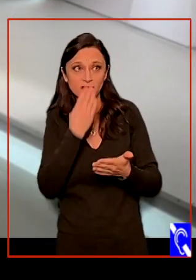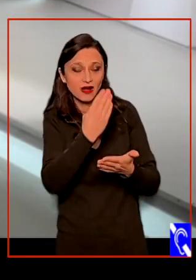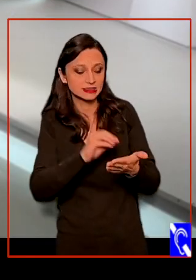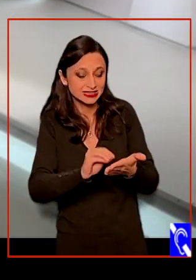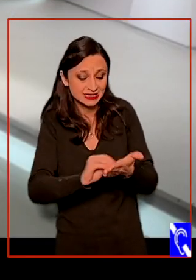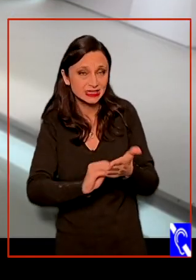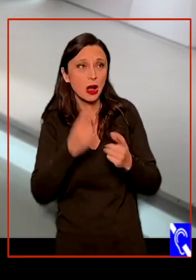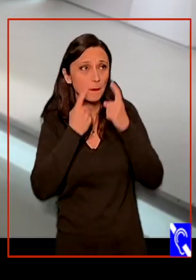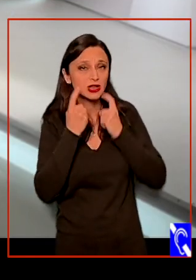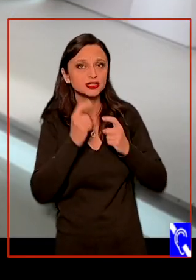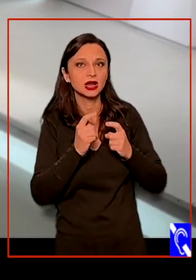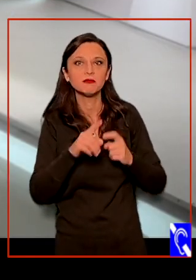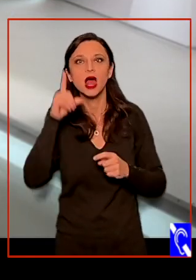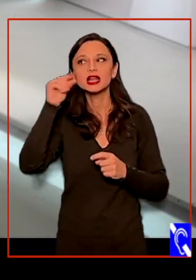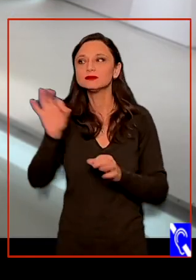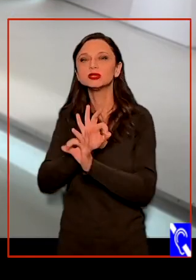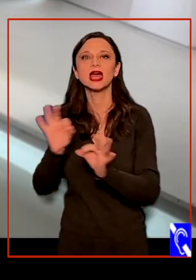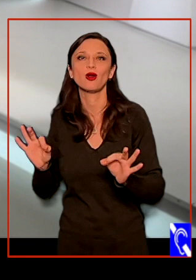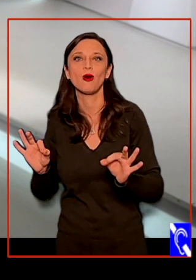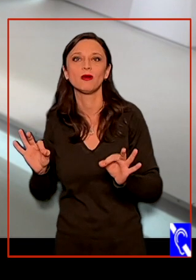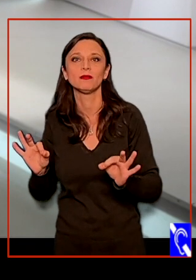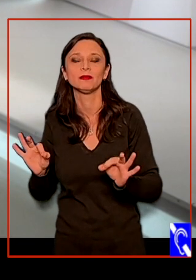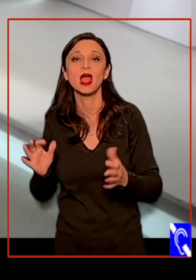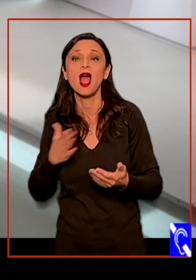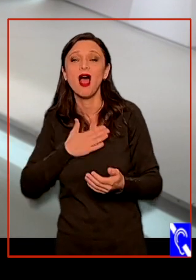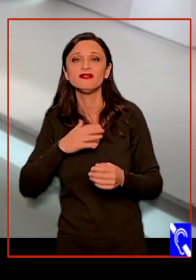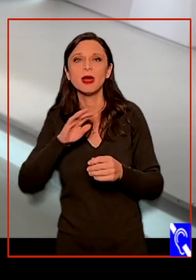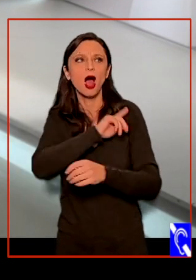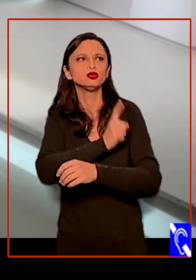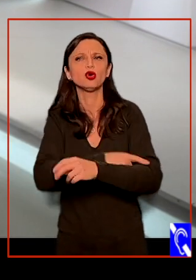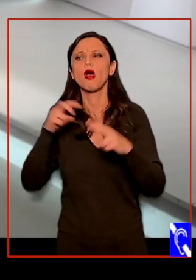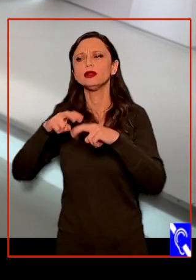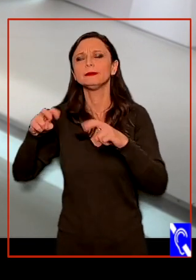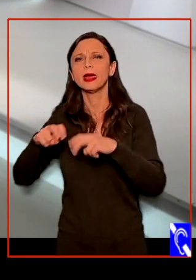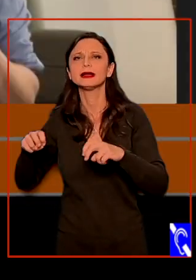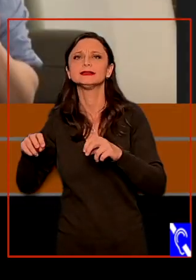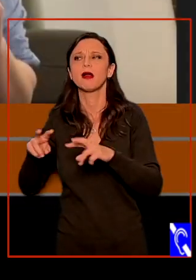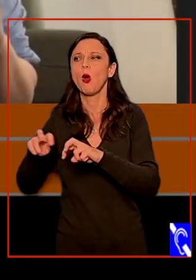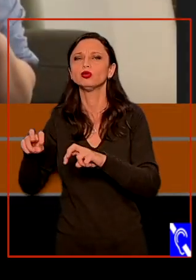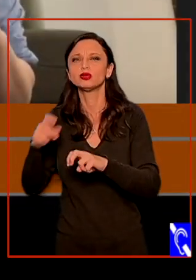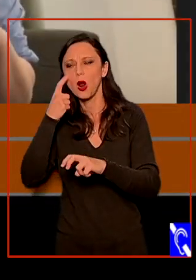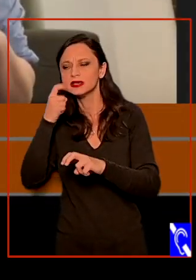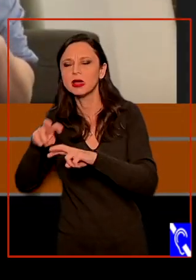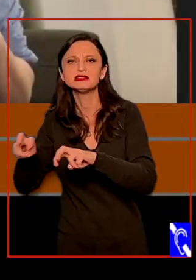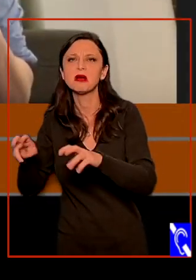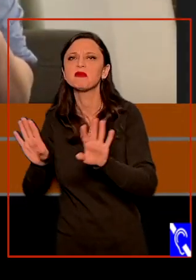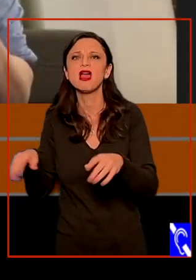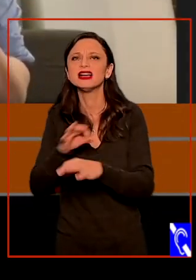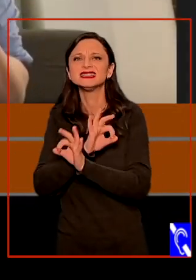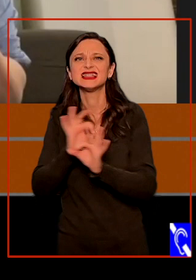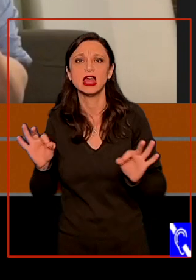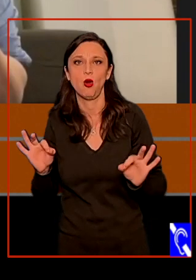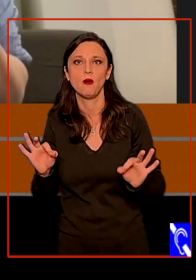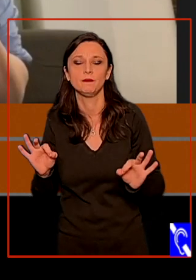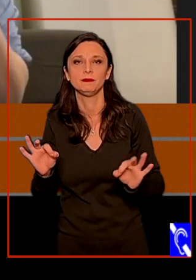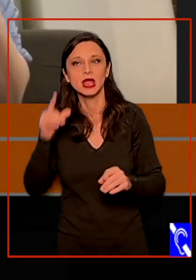le-a răspuns nimeni niciodată. Prin urmare, avem autorități de inspecție, avem autorități de control. Ce se întâmplă însă este că toată